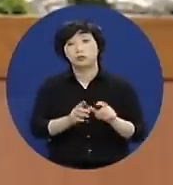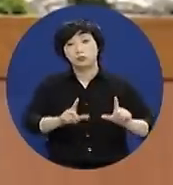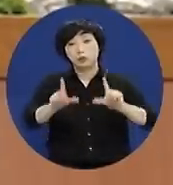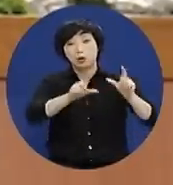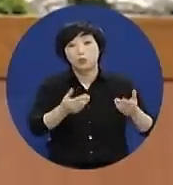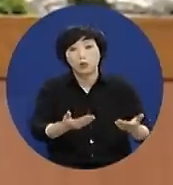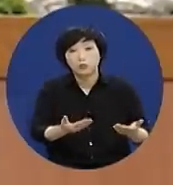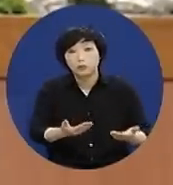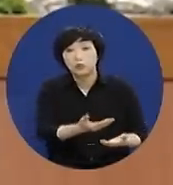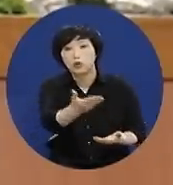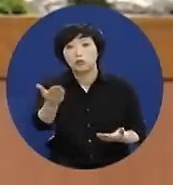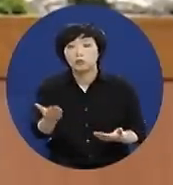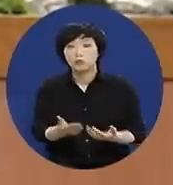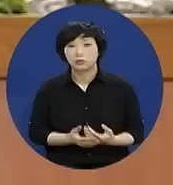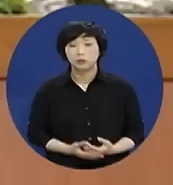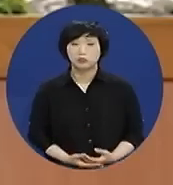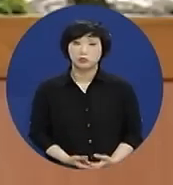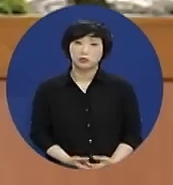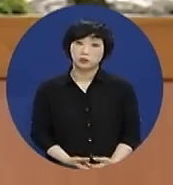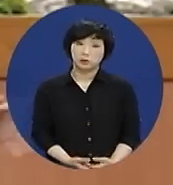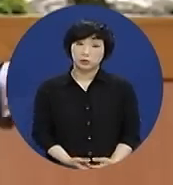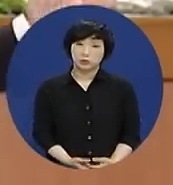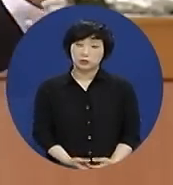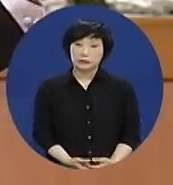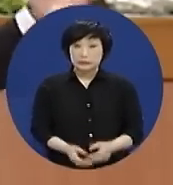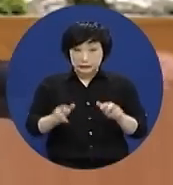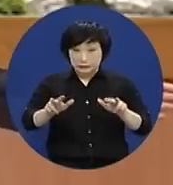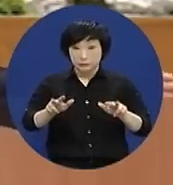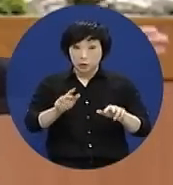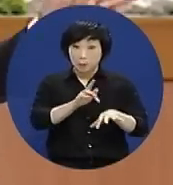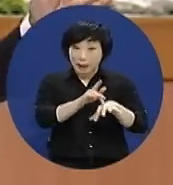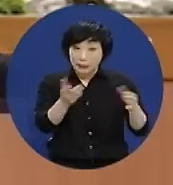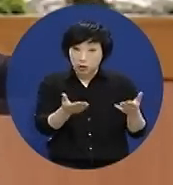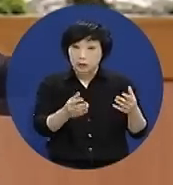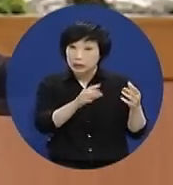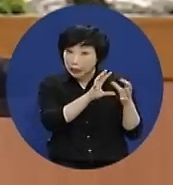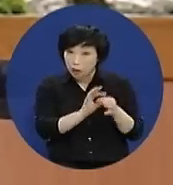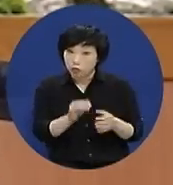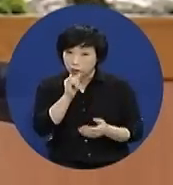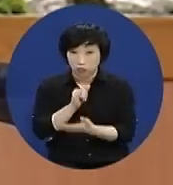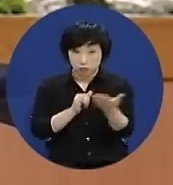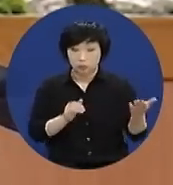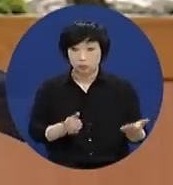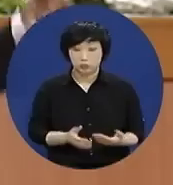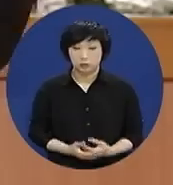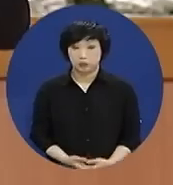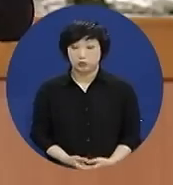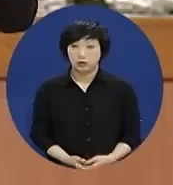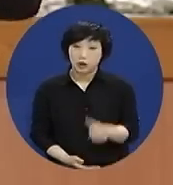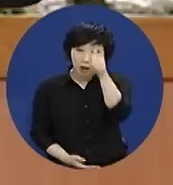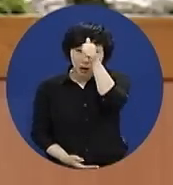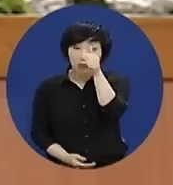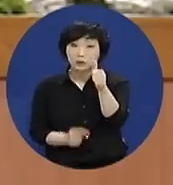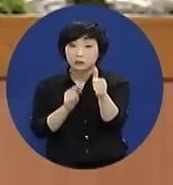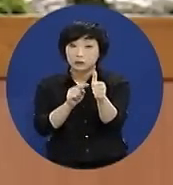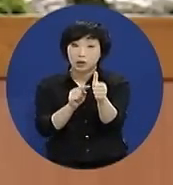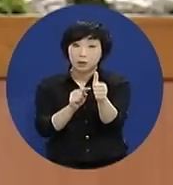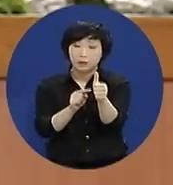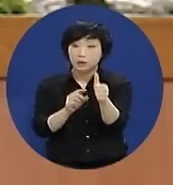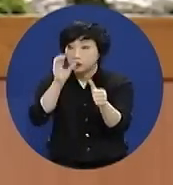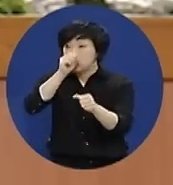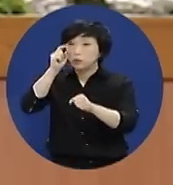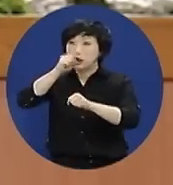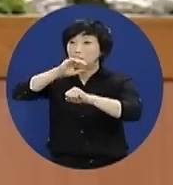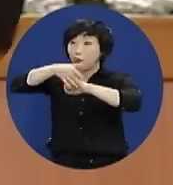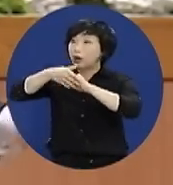で罪の中を歩んで変わらず生きているんですか悪魔の働きは全額の知識の木の実を